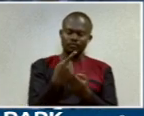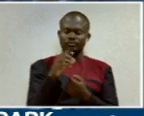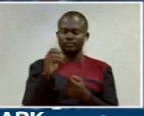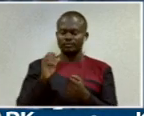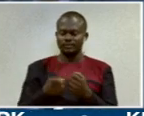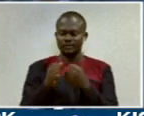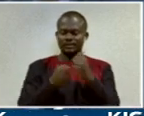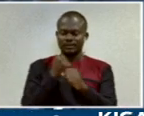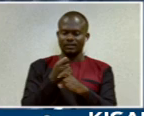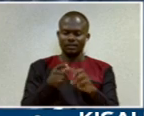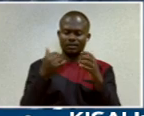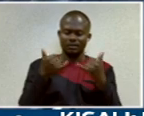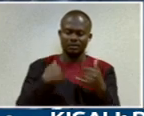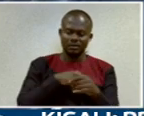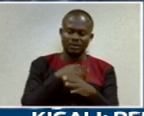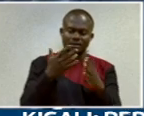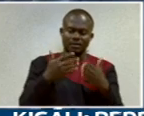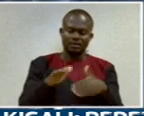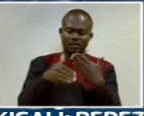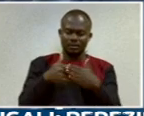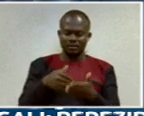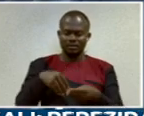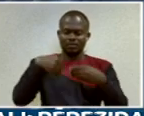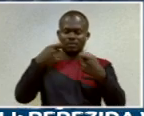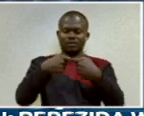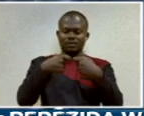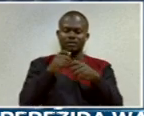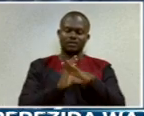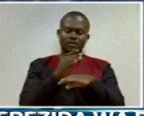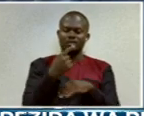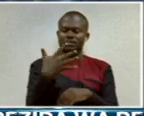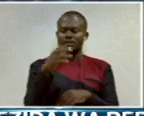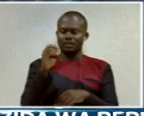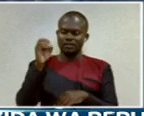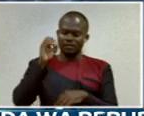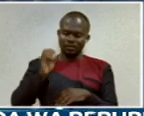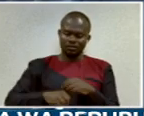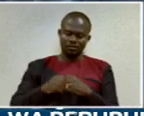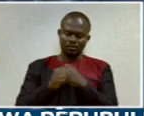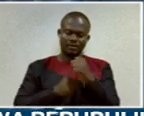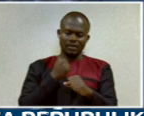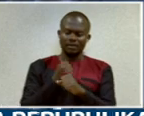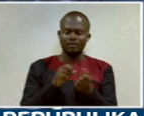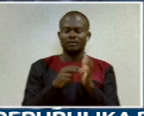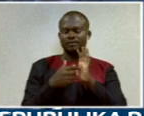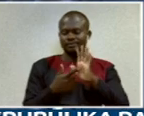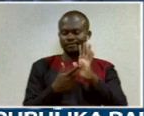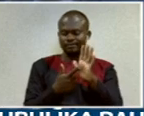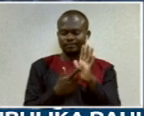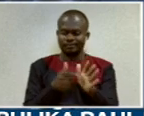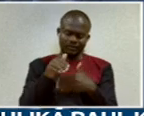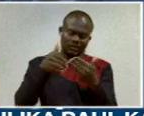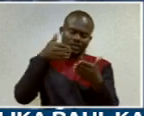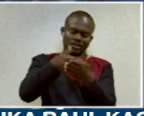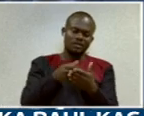mwaka. None tugeze kugucanira ingo zigera ku 150,000 ku mwaka. Tubona ko bituganisha ku gucanira